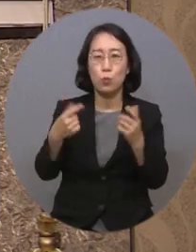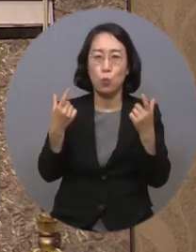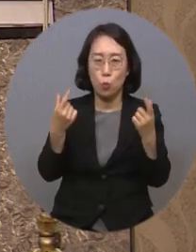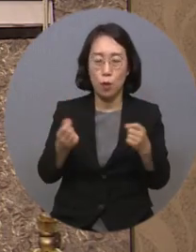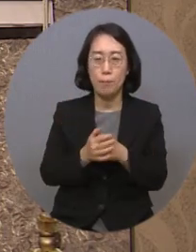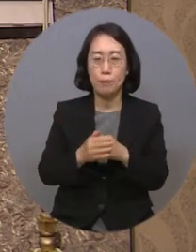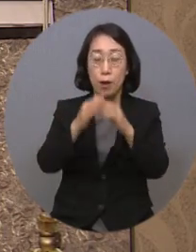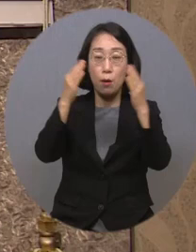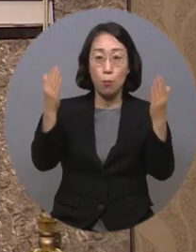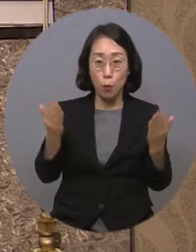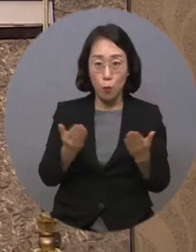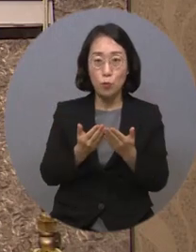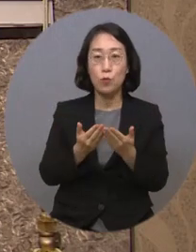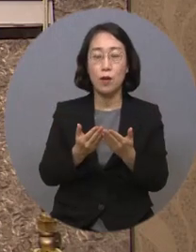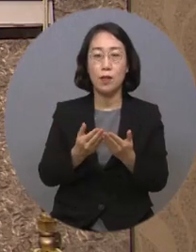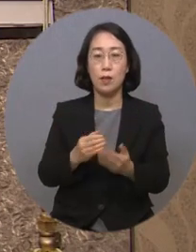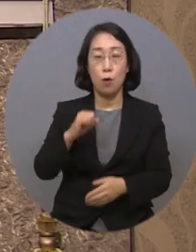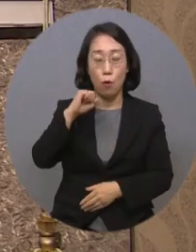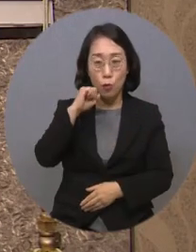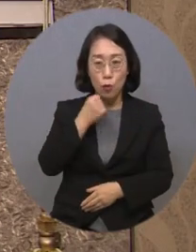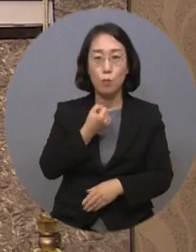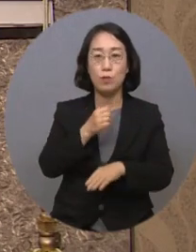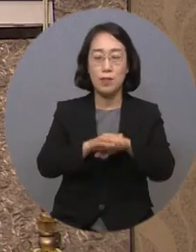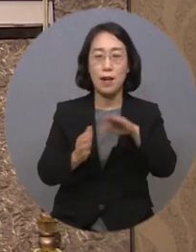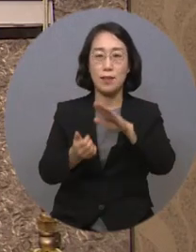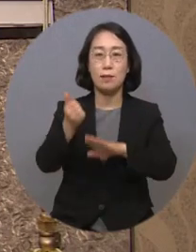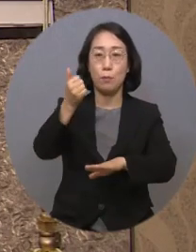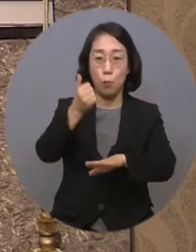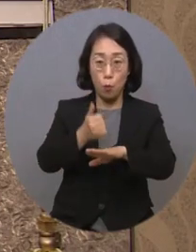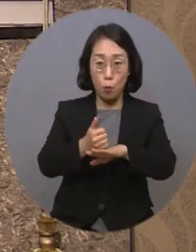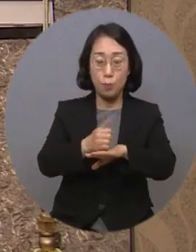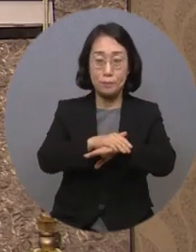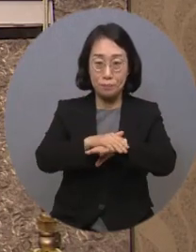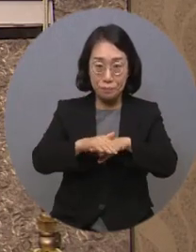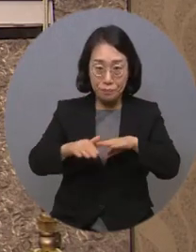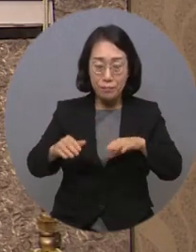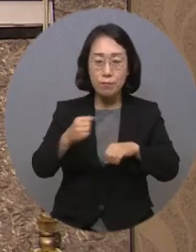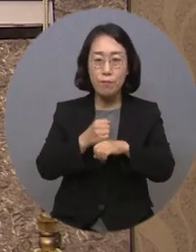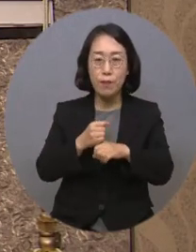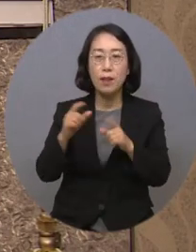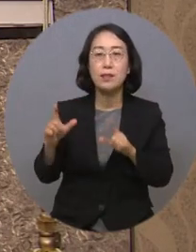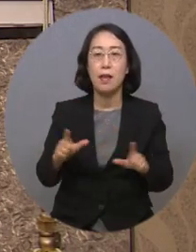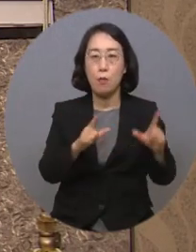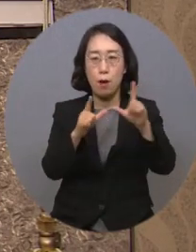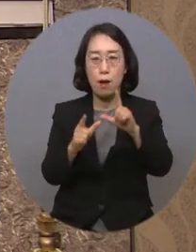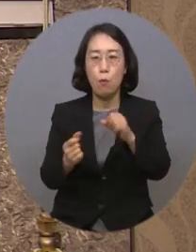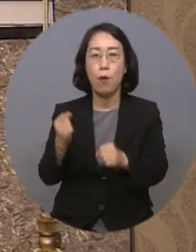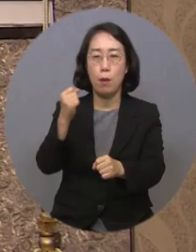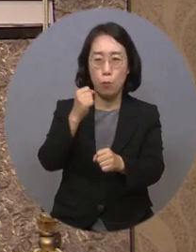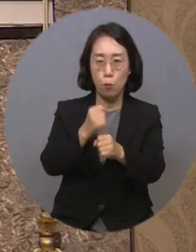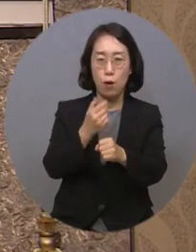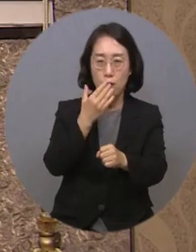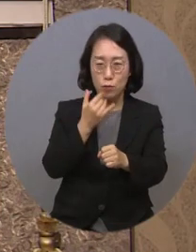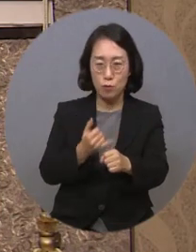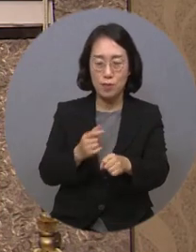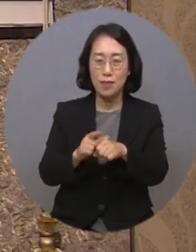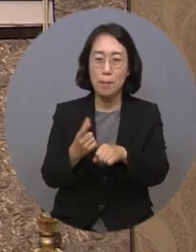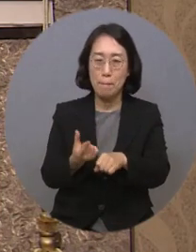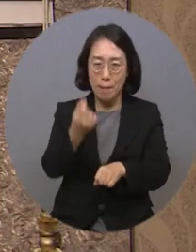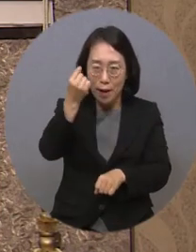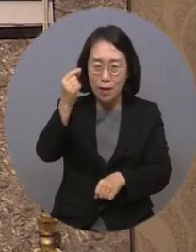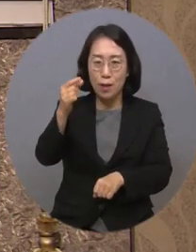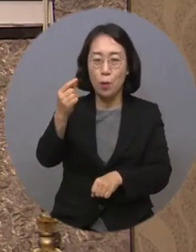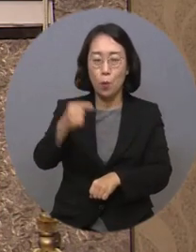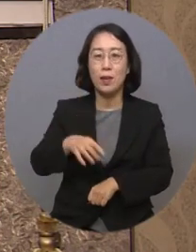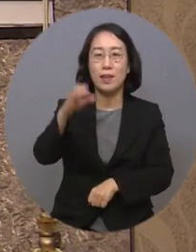모두가 이 위기를 잘 극복해서 코로나 시대를 극복하고 일상을 회복하는 그런 시간이 빨리 왔으면